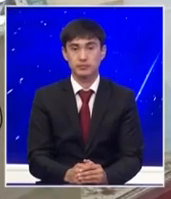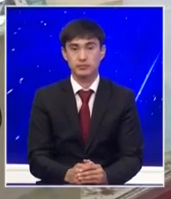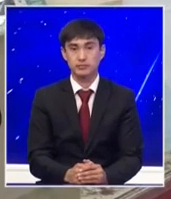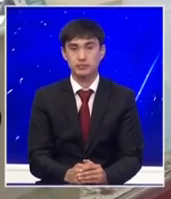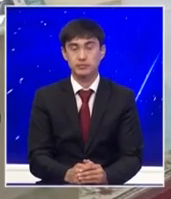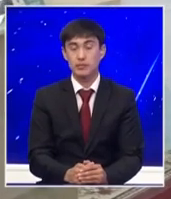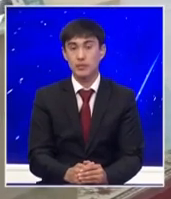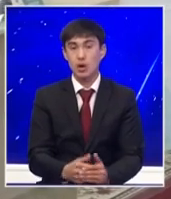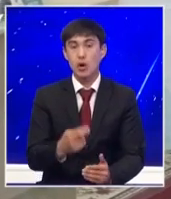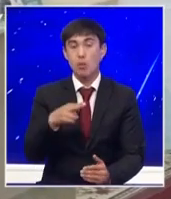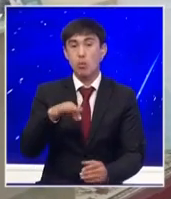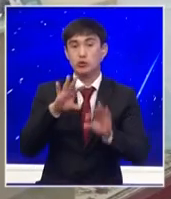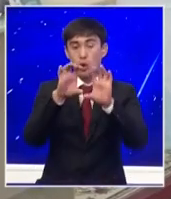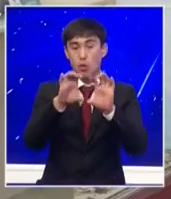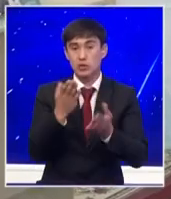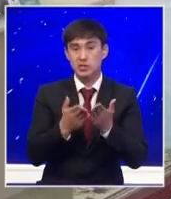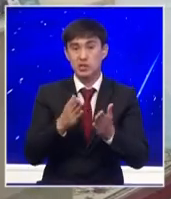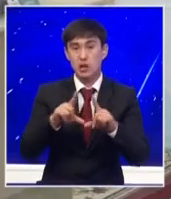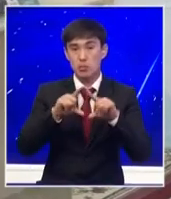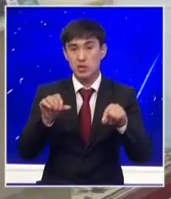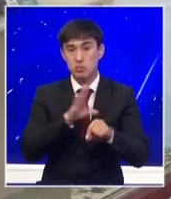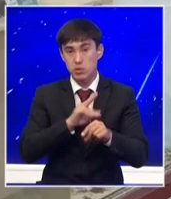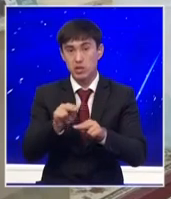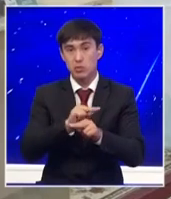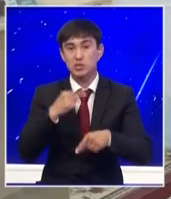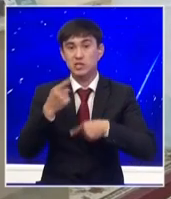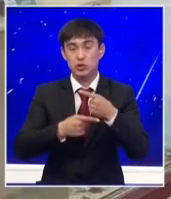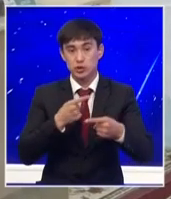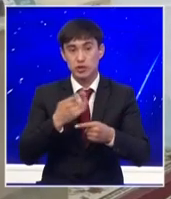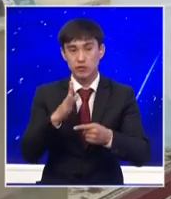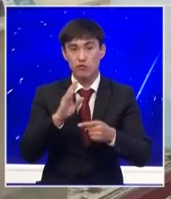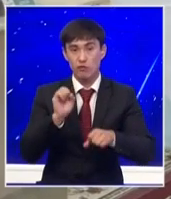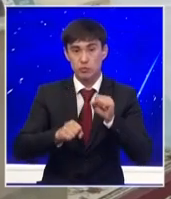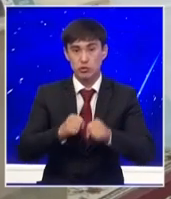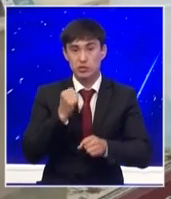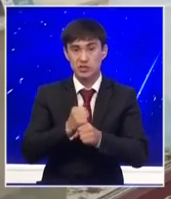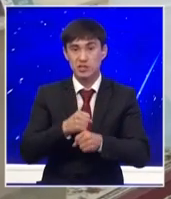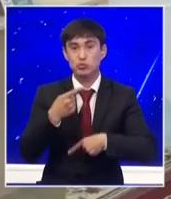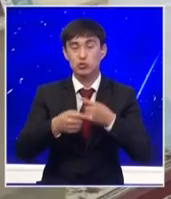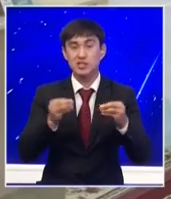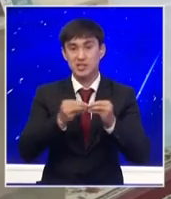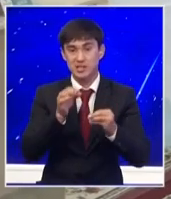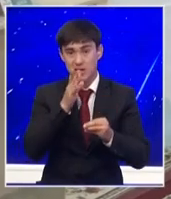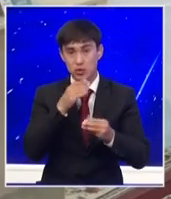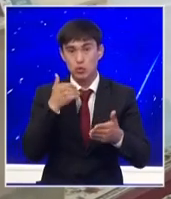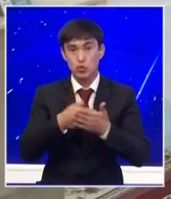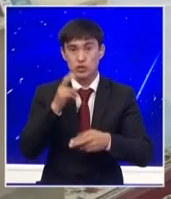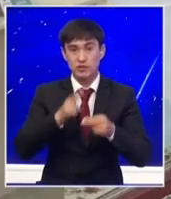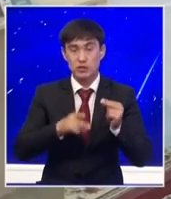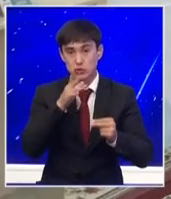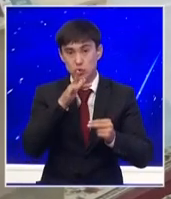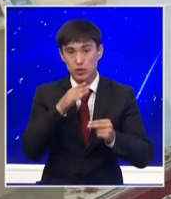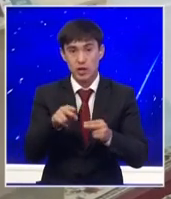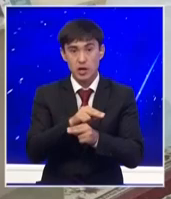по закону если на объекте был капитальный ремонт то следующий раз его возможно сделать за 10 лет До завершения этого